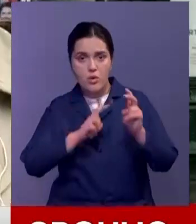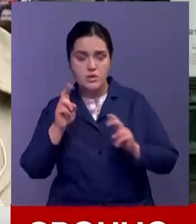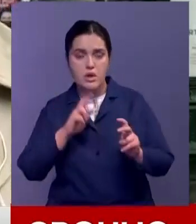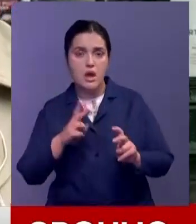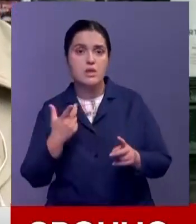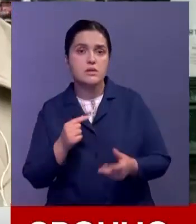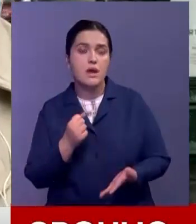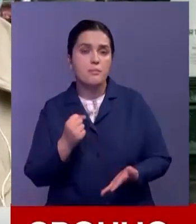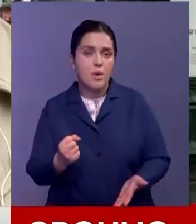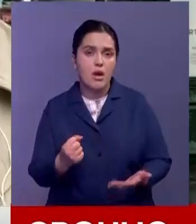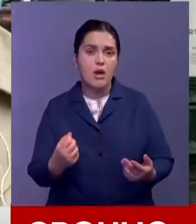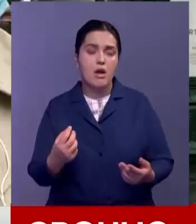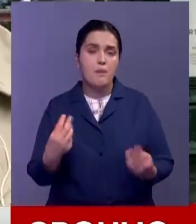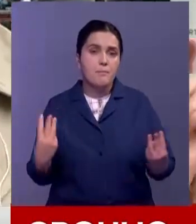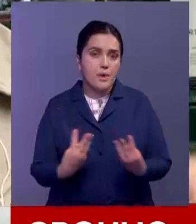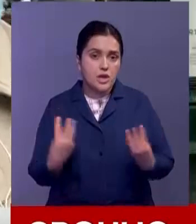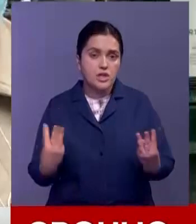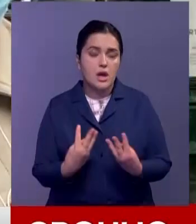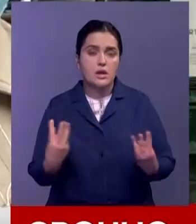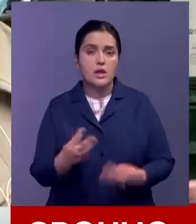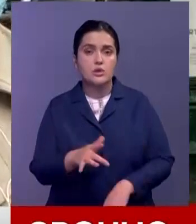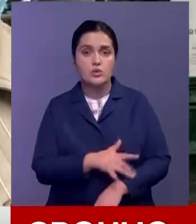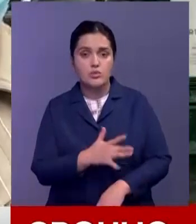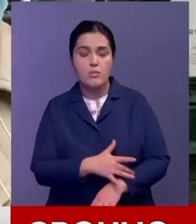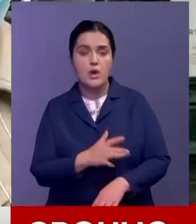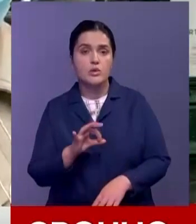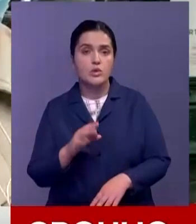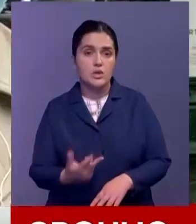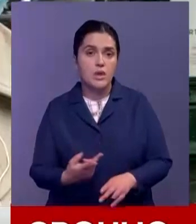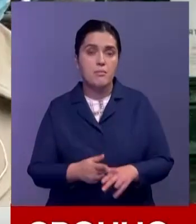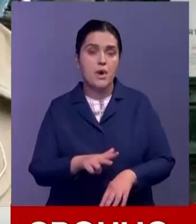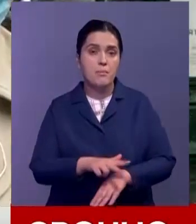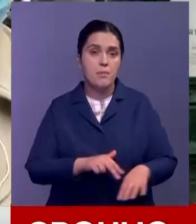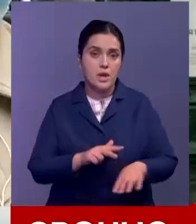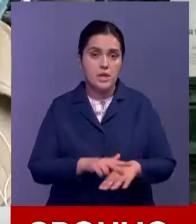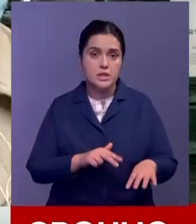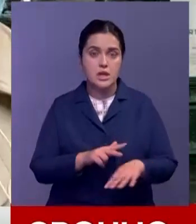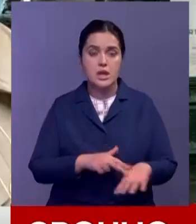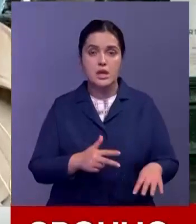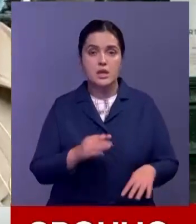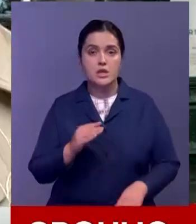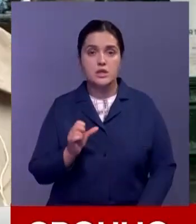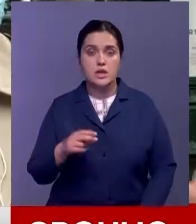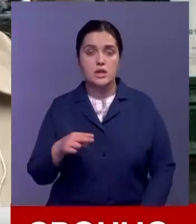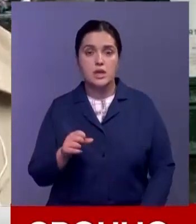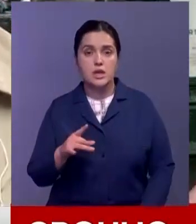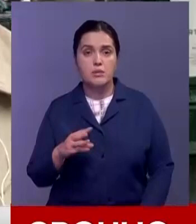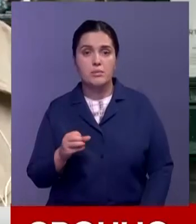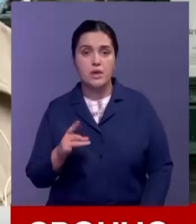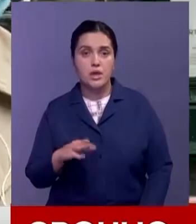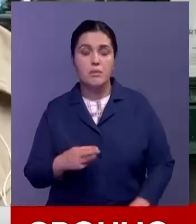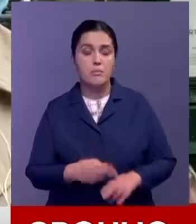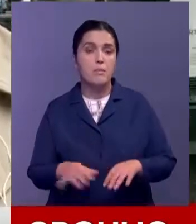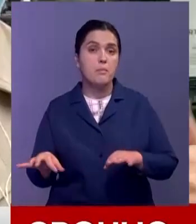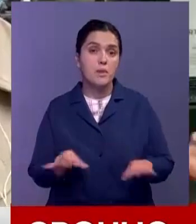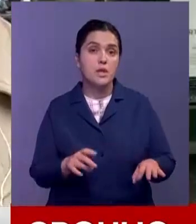подозрительного пакета, пожарные, в том числе скорая помощь. Но в основном, конечно, полиция, национальная полиция, жандармерия прибывают на место,